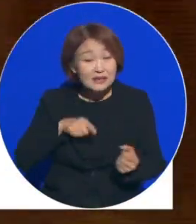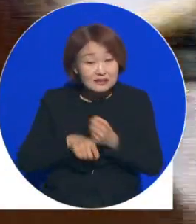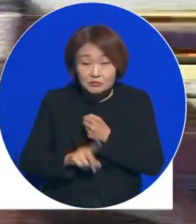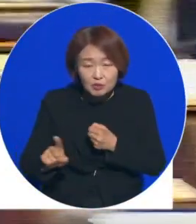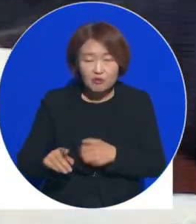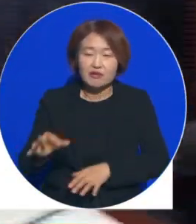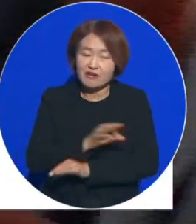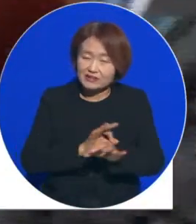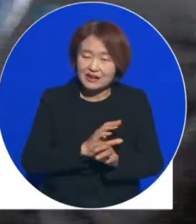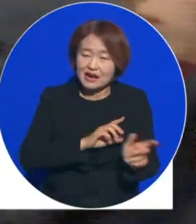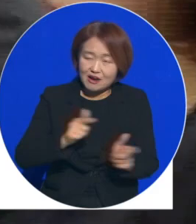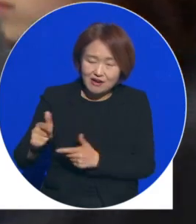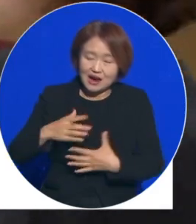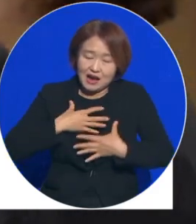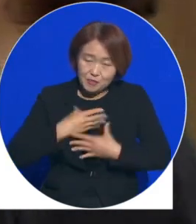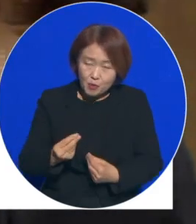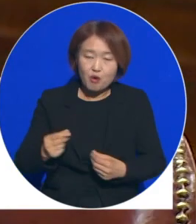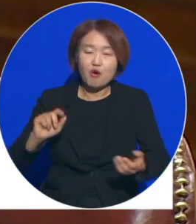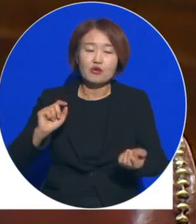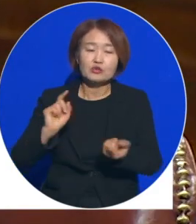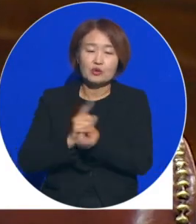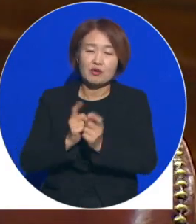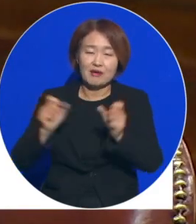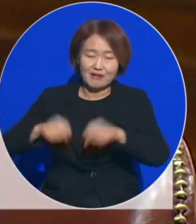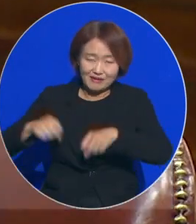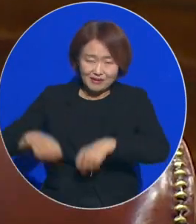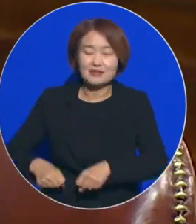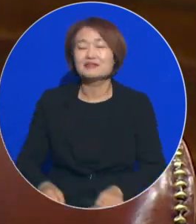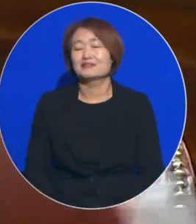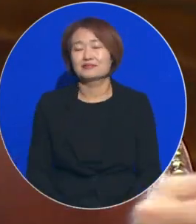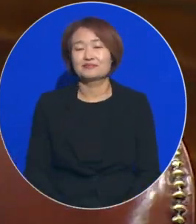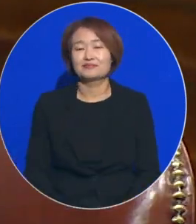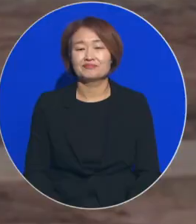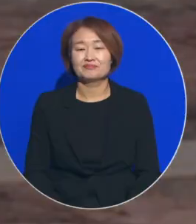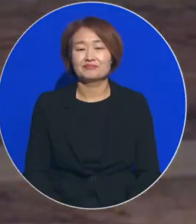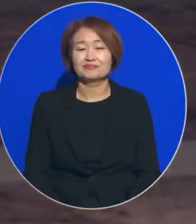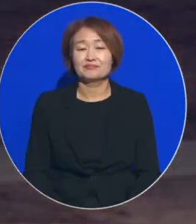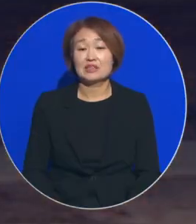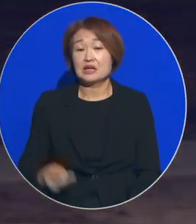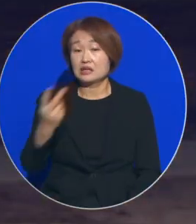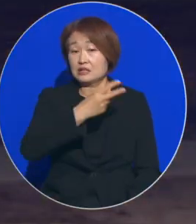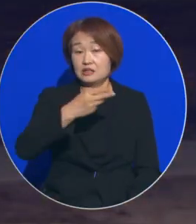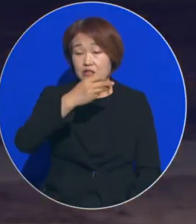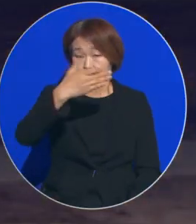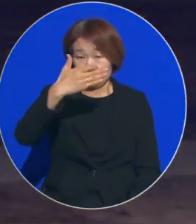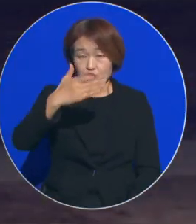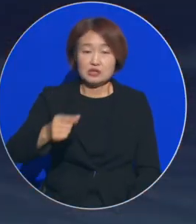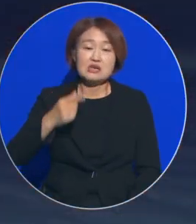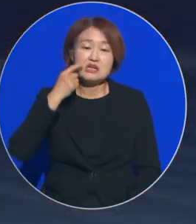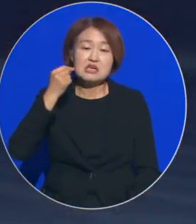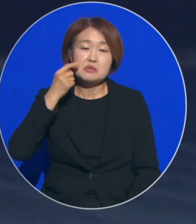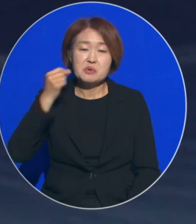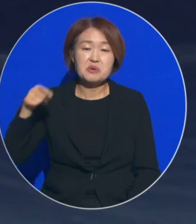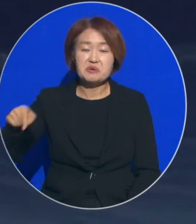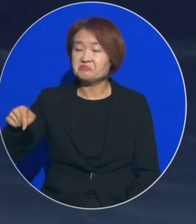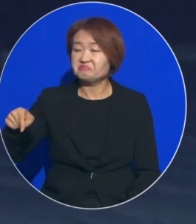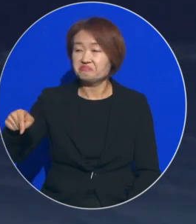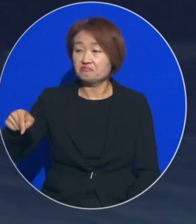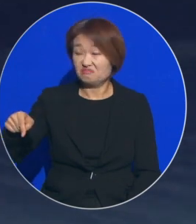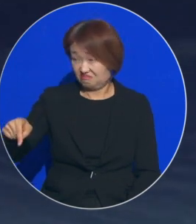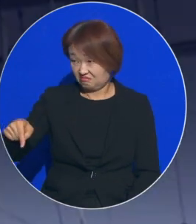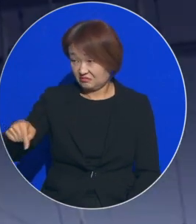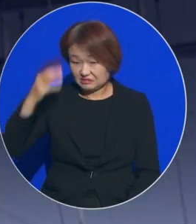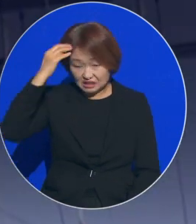속속 복원됐고 경제 안보 협력도 재개됐습니다 2019년 당시 일본의 종료를 통보한 한일